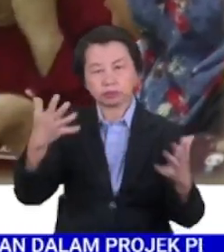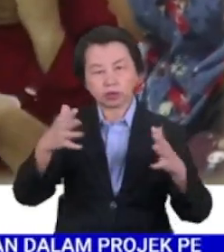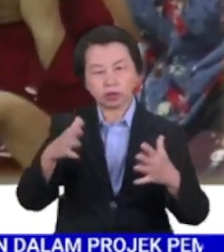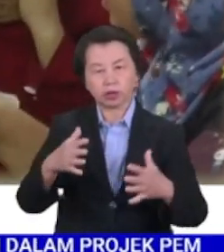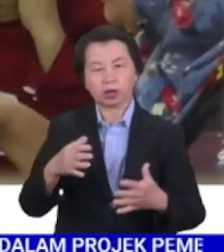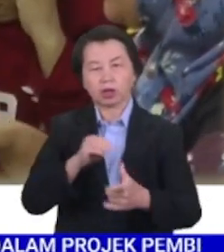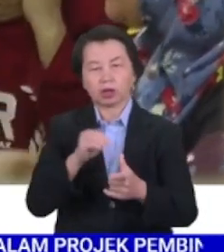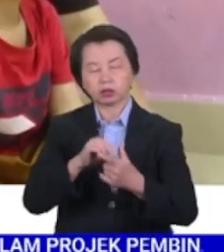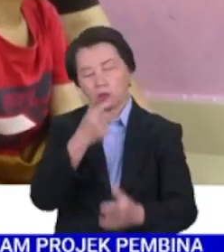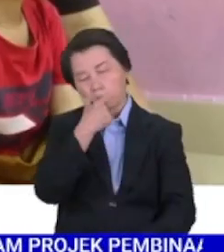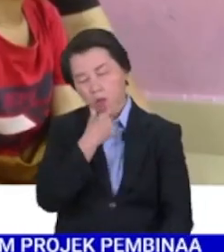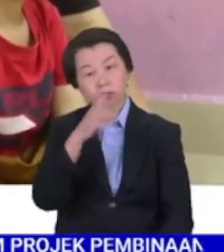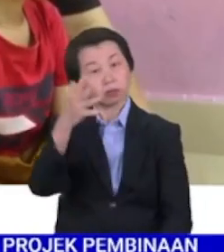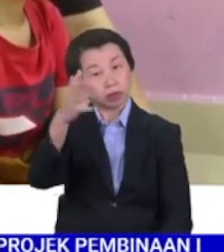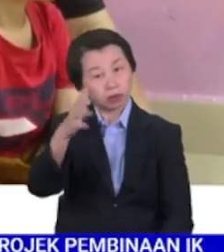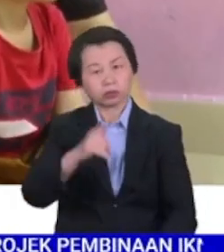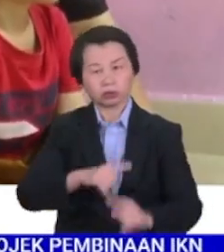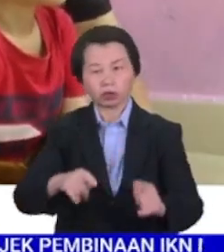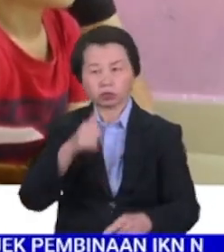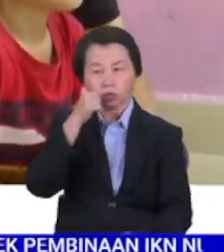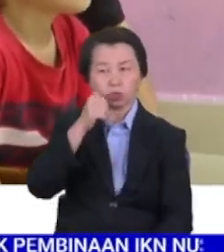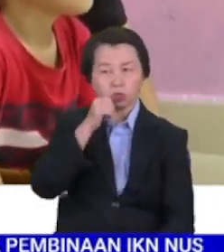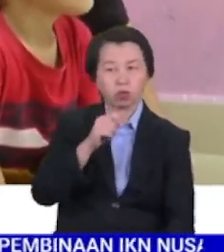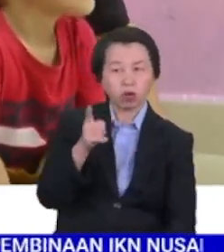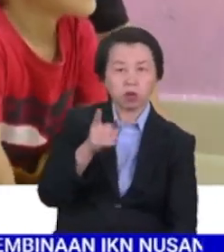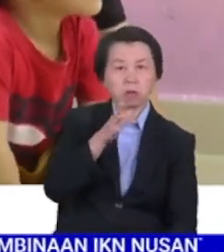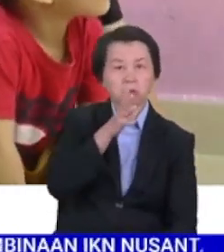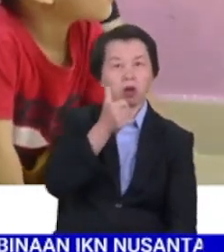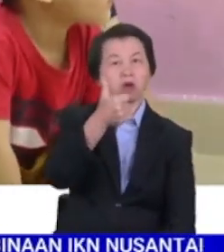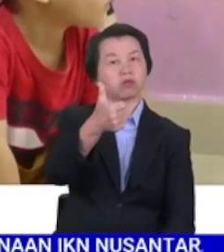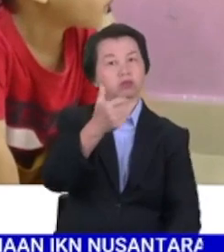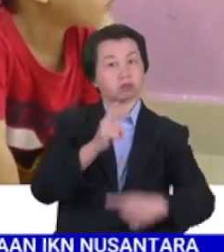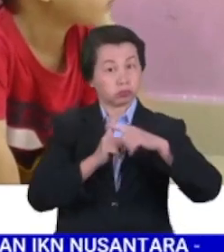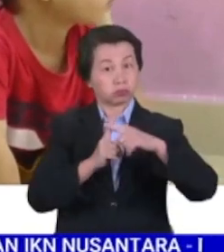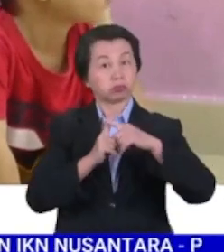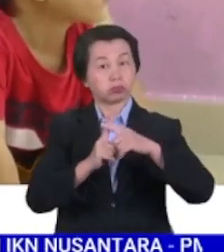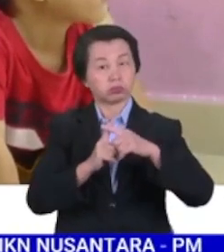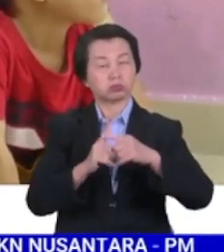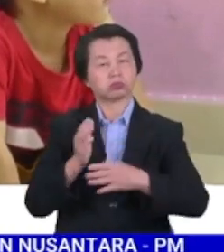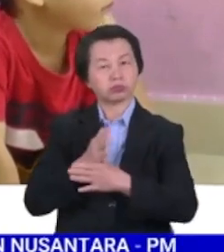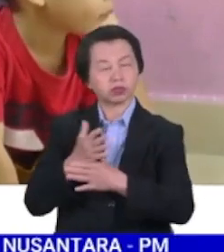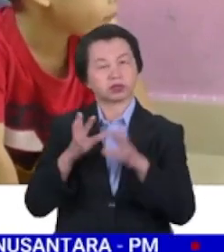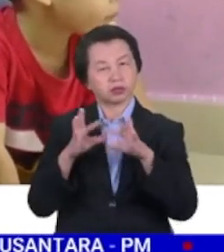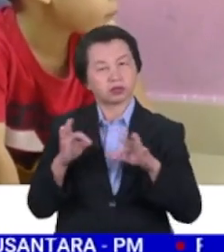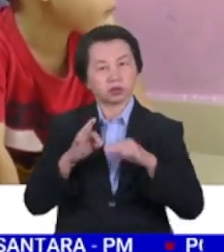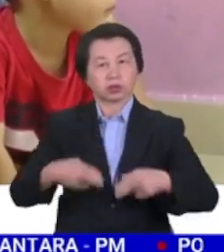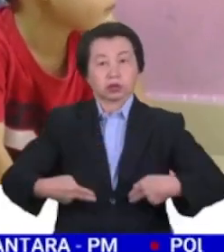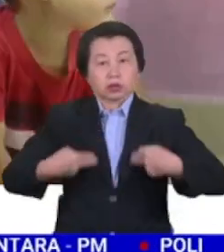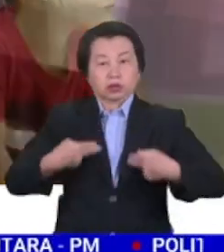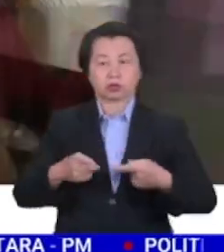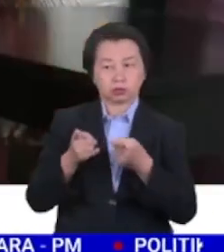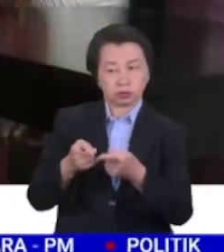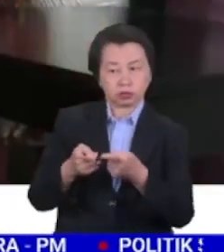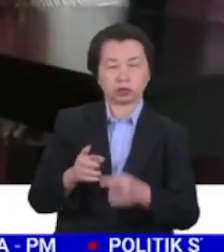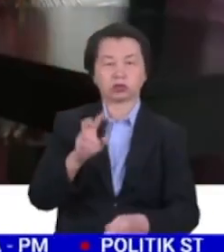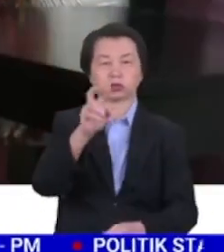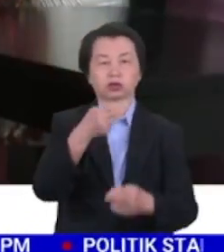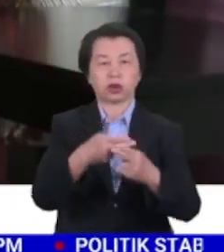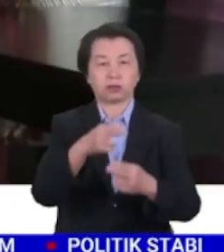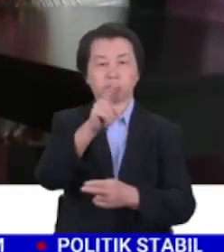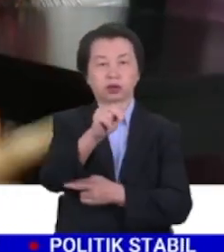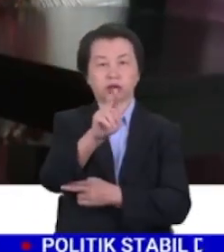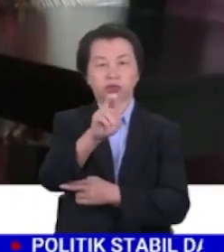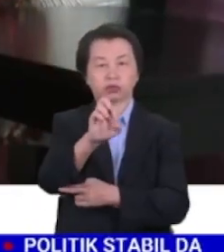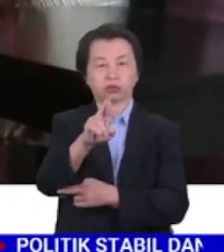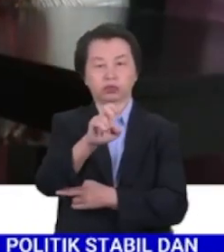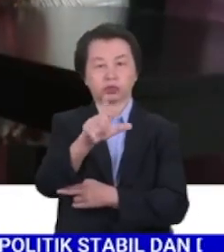mengeluh atau sedih. Sebaliknya, wanita ini begitu positif ketika berkongsi kisah hidupnya. Nurul reda